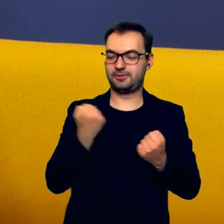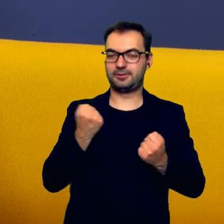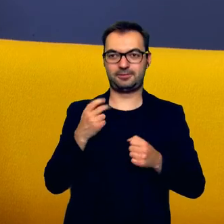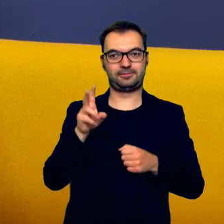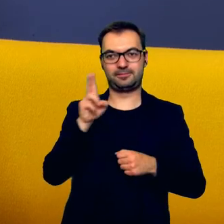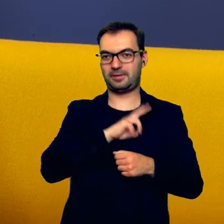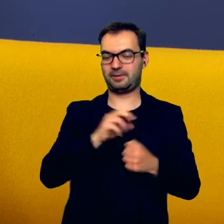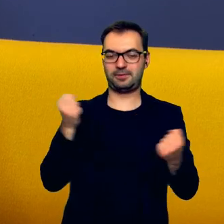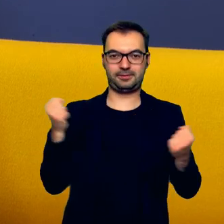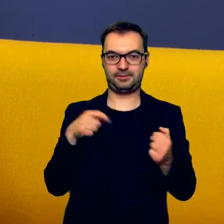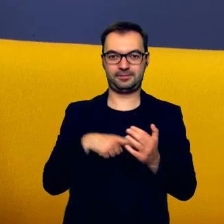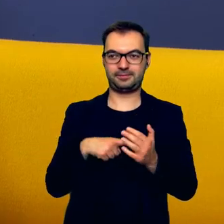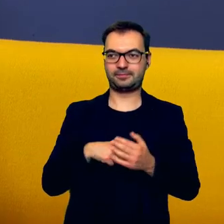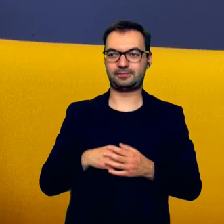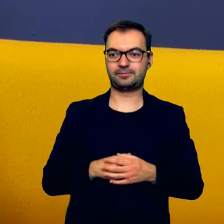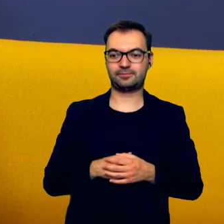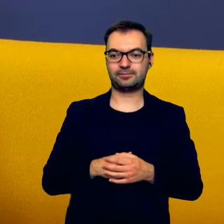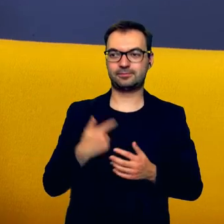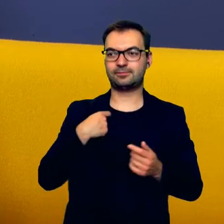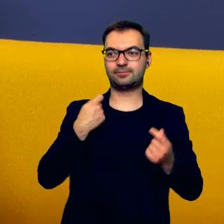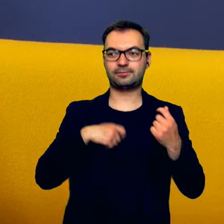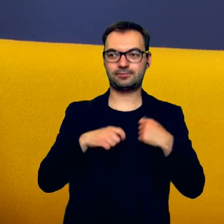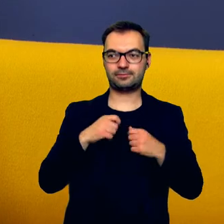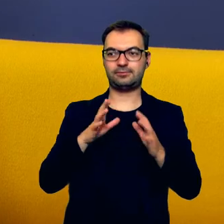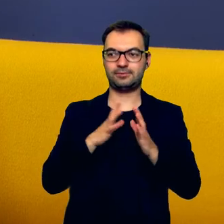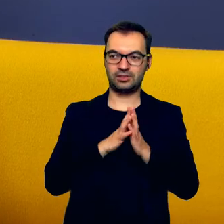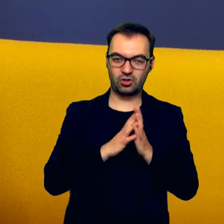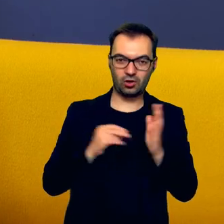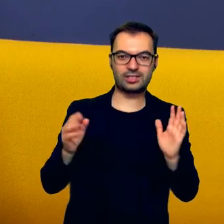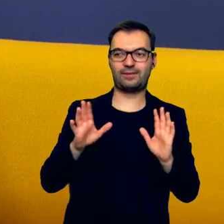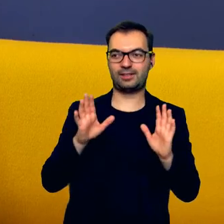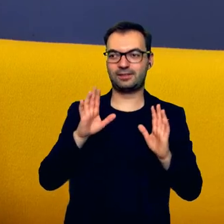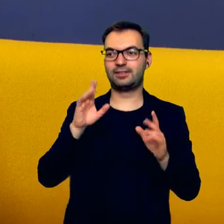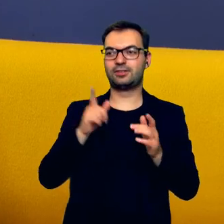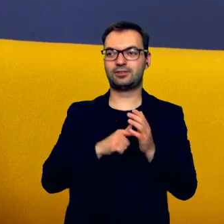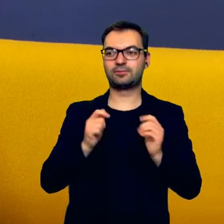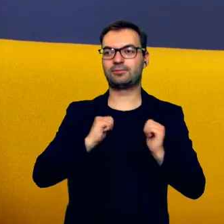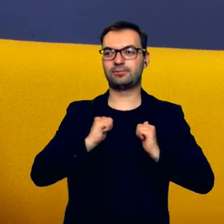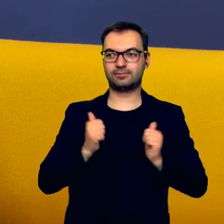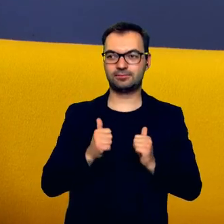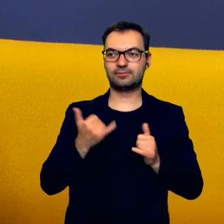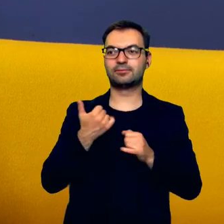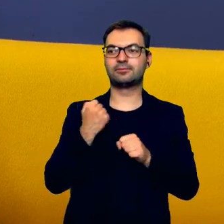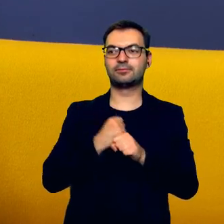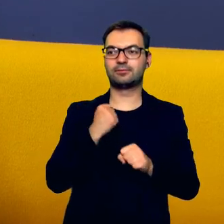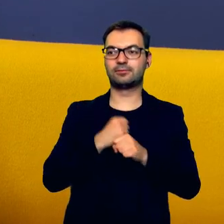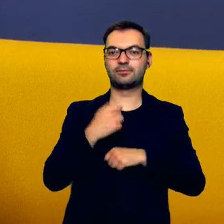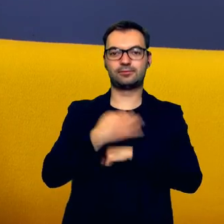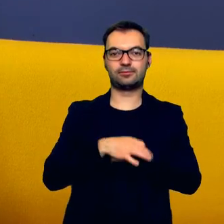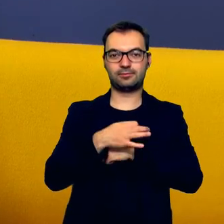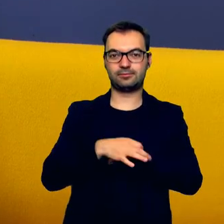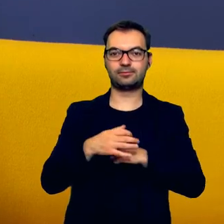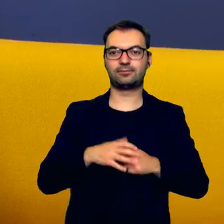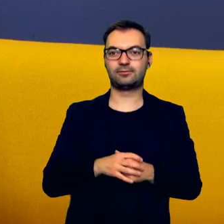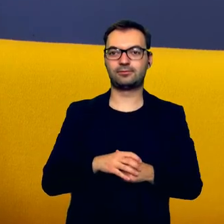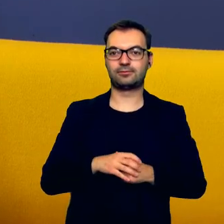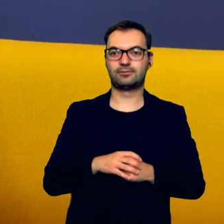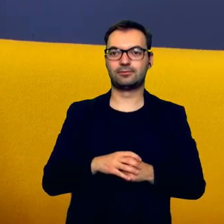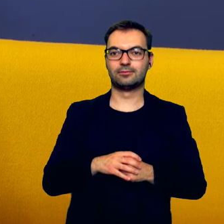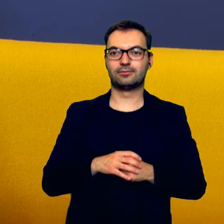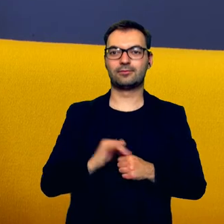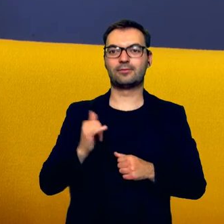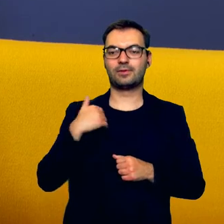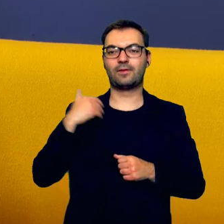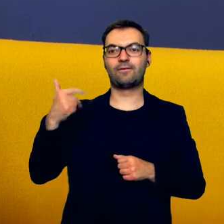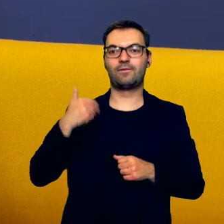na mnie ogromne wrażenie. Ja ubieram się w sposób dość konserwatywny, bardzo często noszę garnitury. Kiedy pracowałem na uczelni,